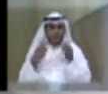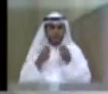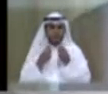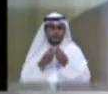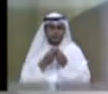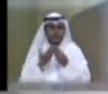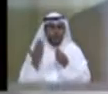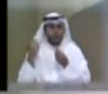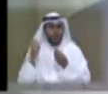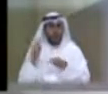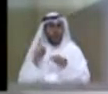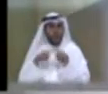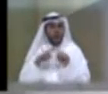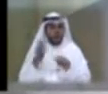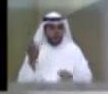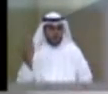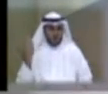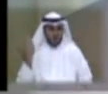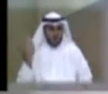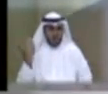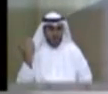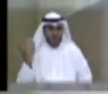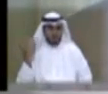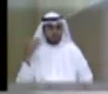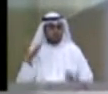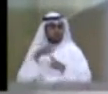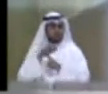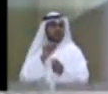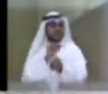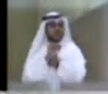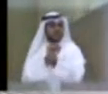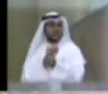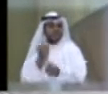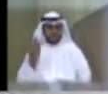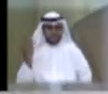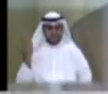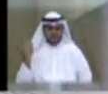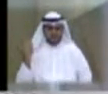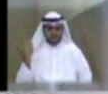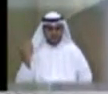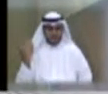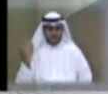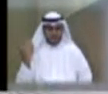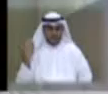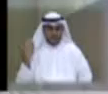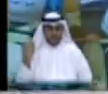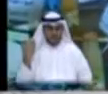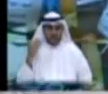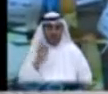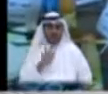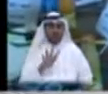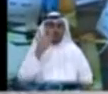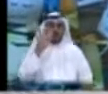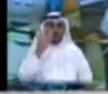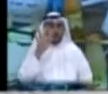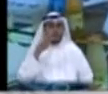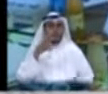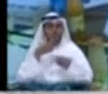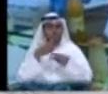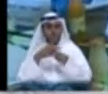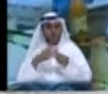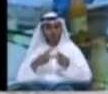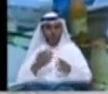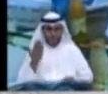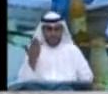القضية الأخيرة اللي تم القبض عليهم فيما يسمى في خلية العبدلي. كما تمت